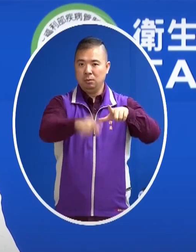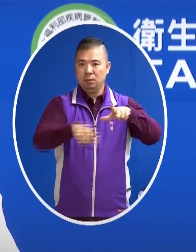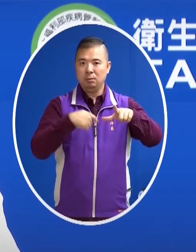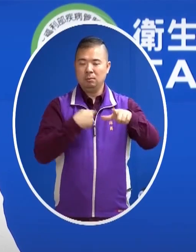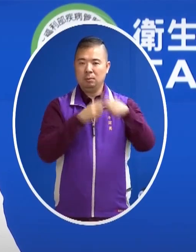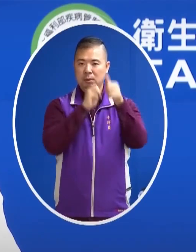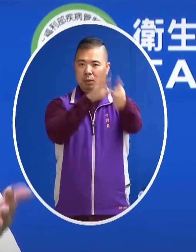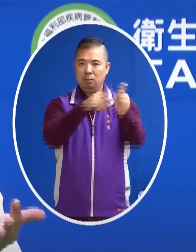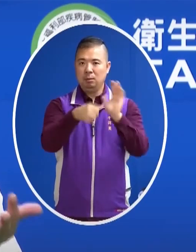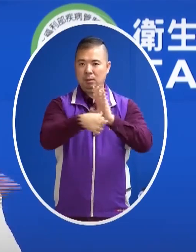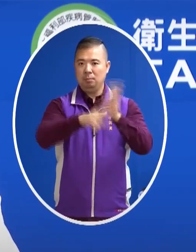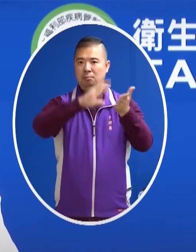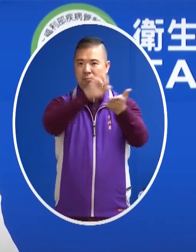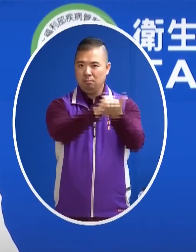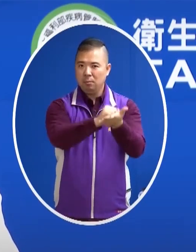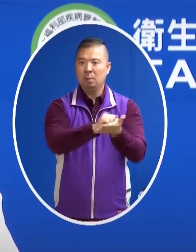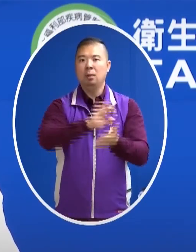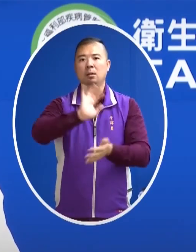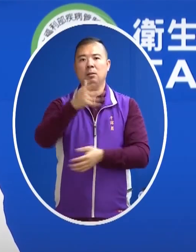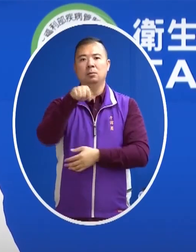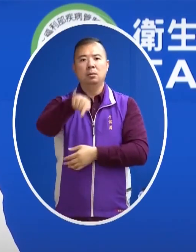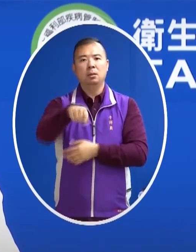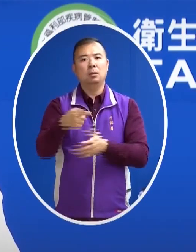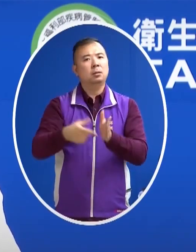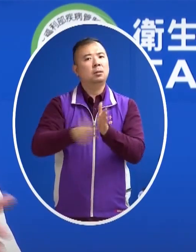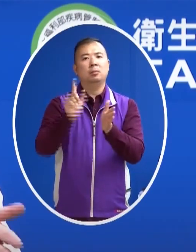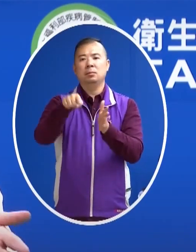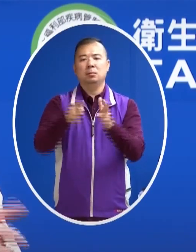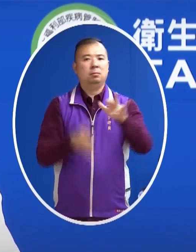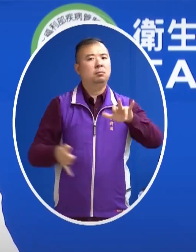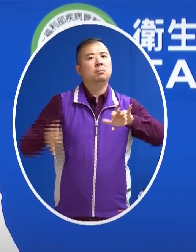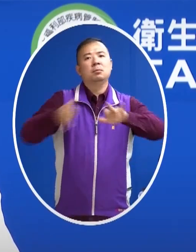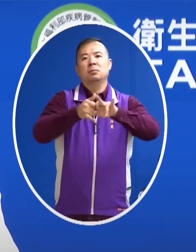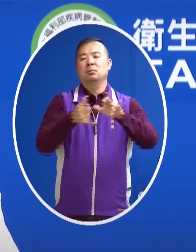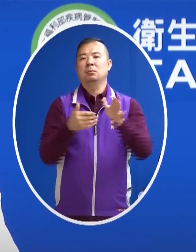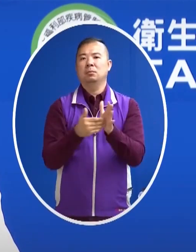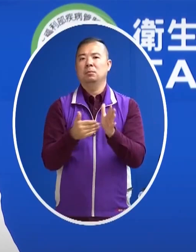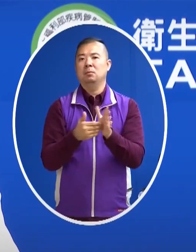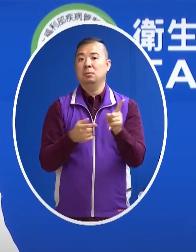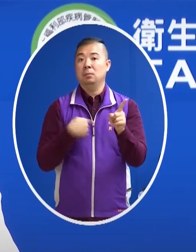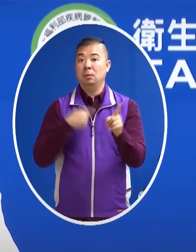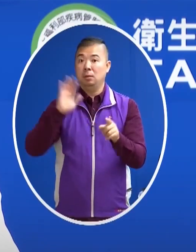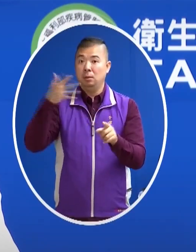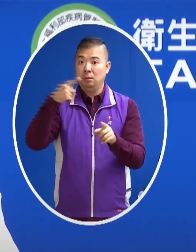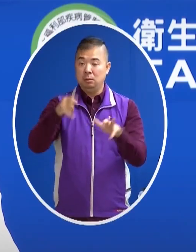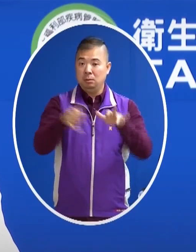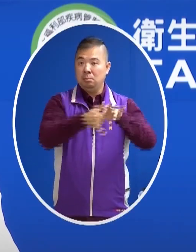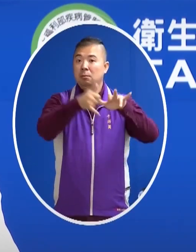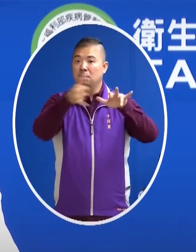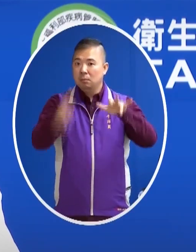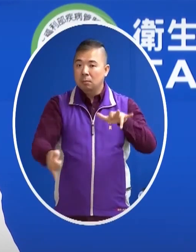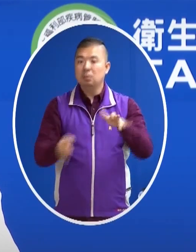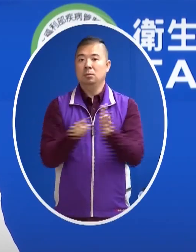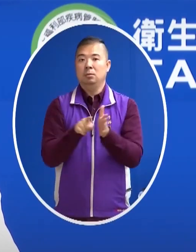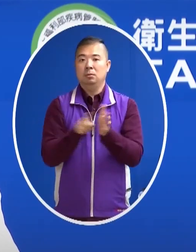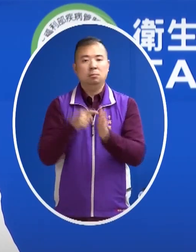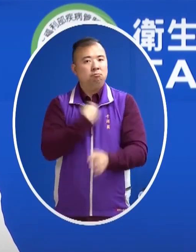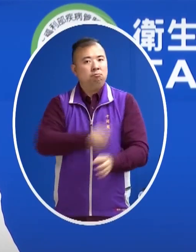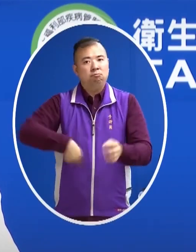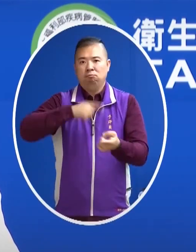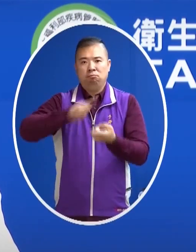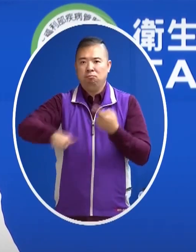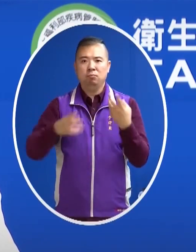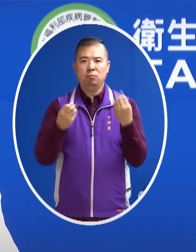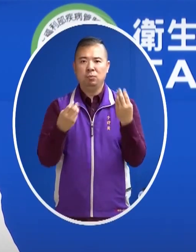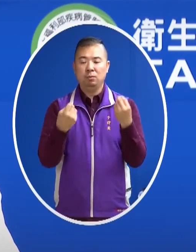因为住机的时候他大概已经上飞机了，那不过知道是下飞机的时候并没有相关的症状，但因为是居